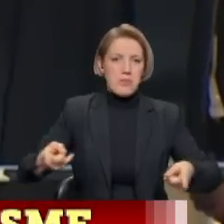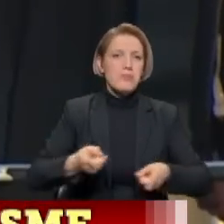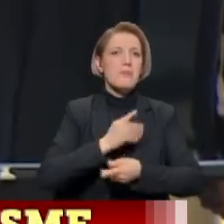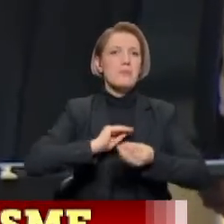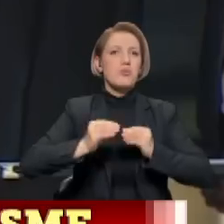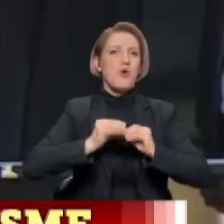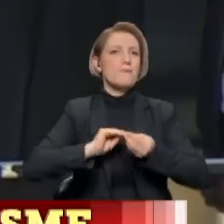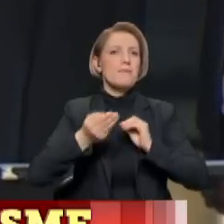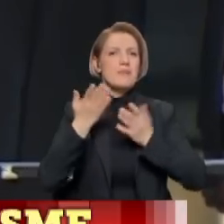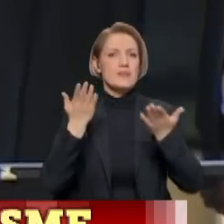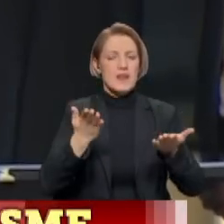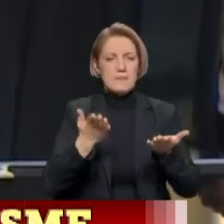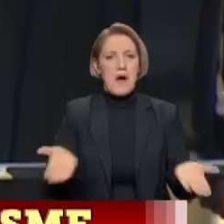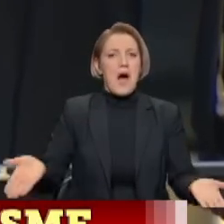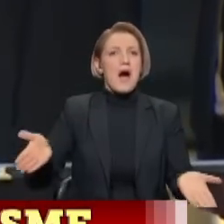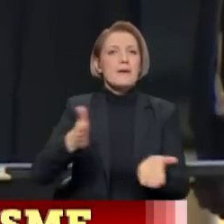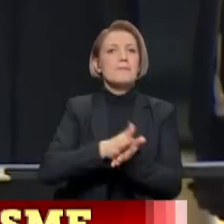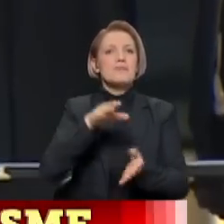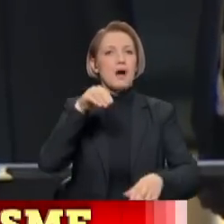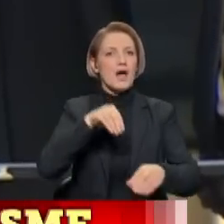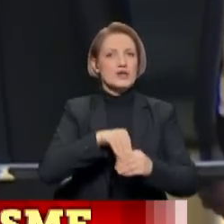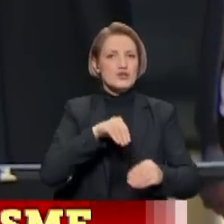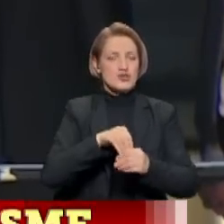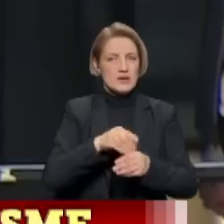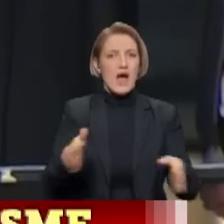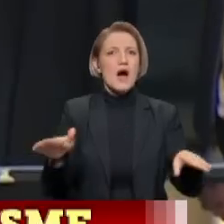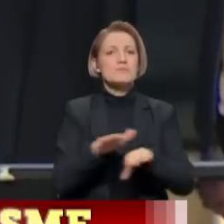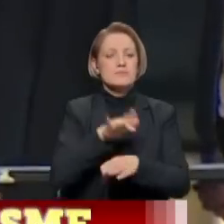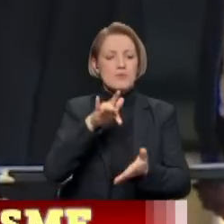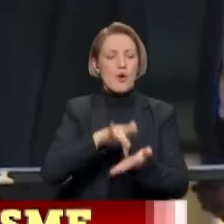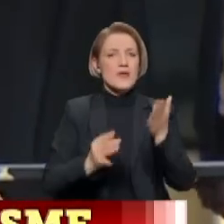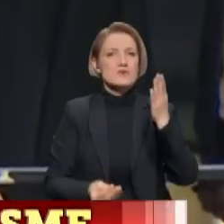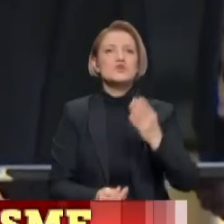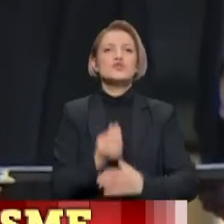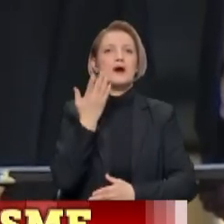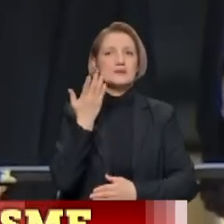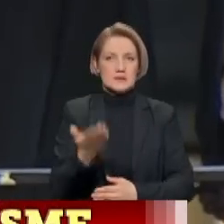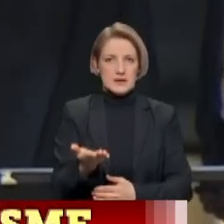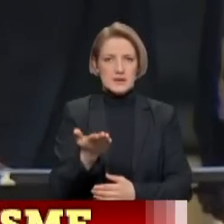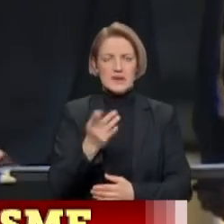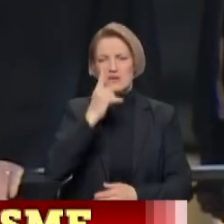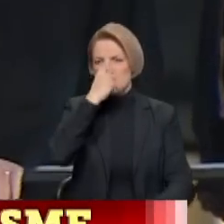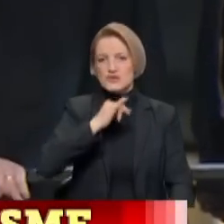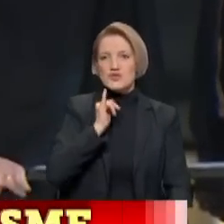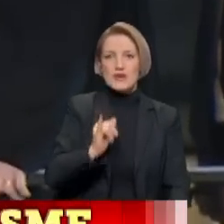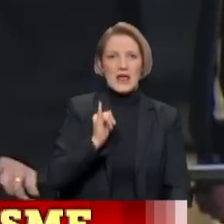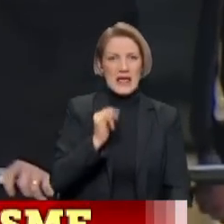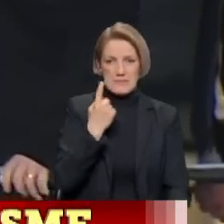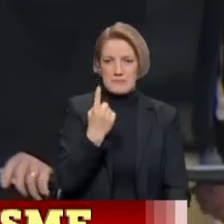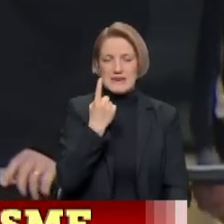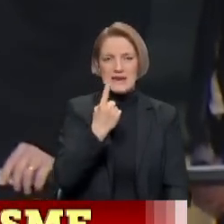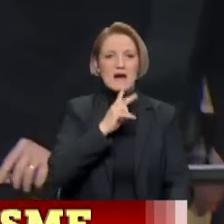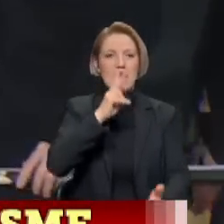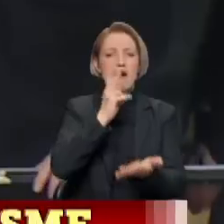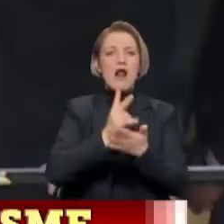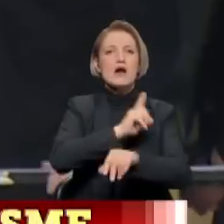sorunun üstünü kapatmak için ortaya koydukları çirkin bir